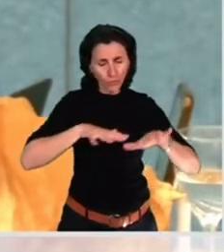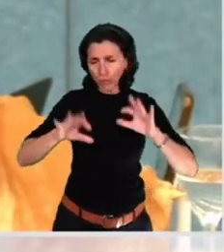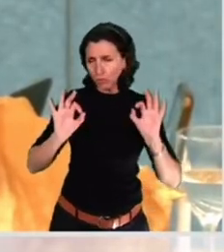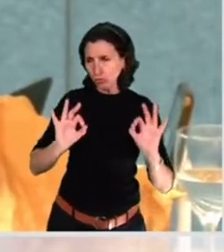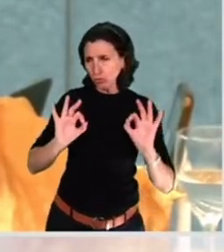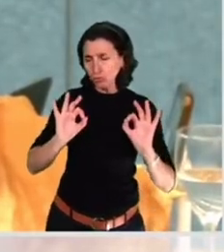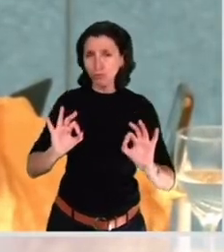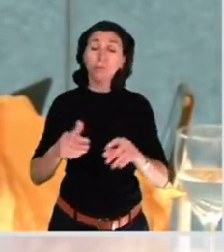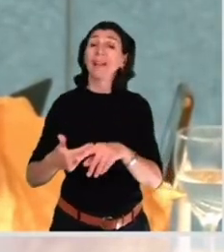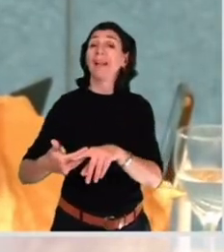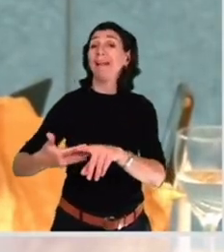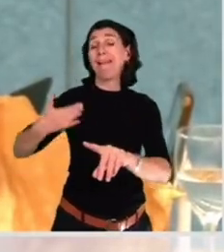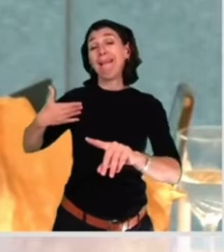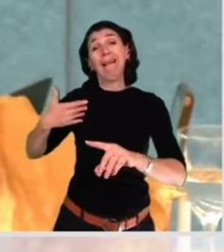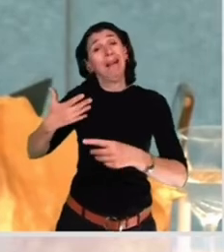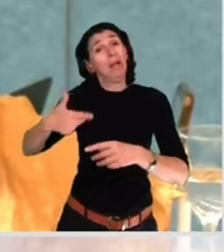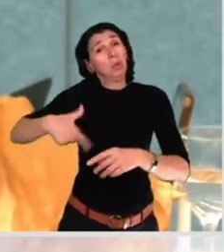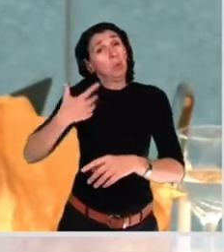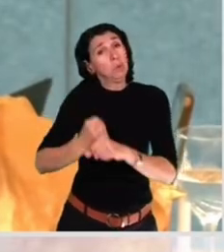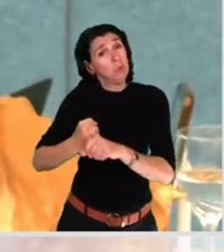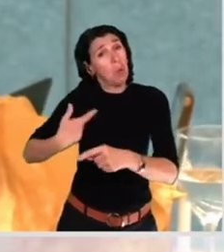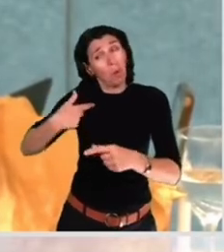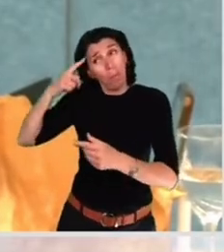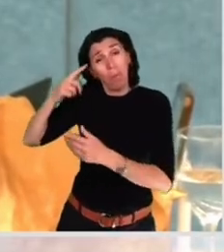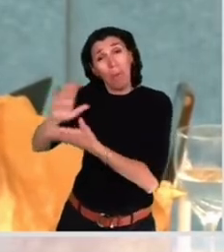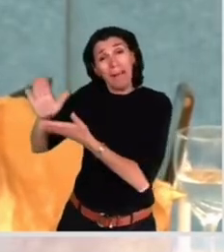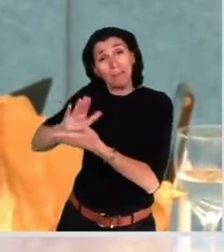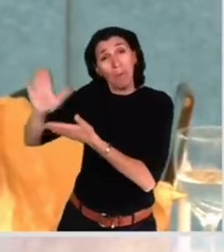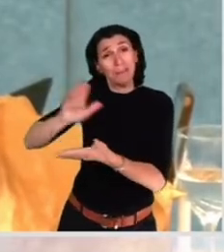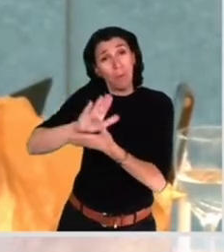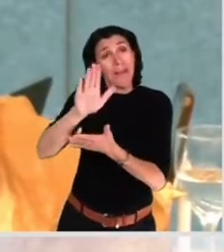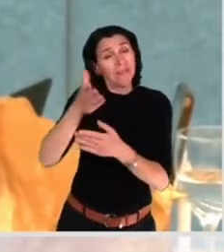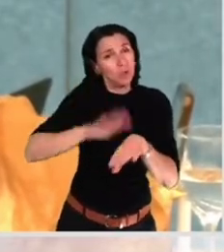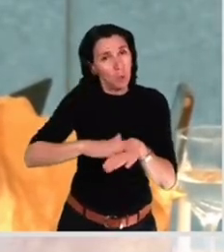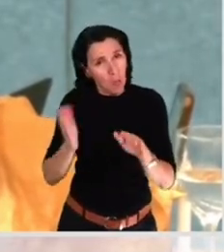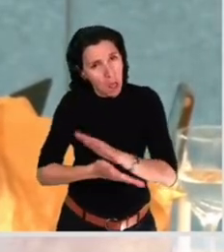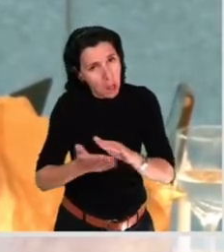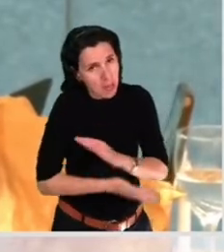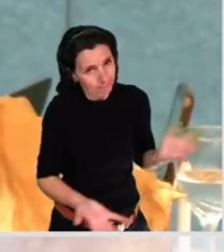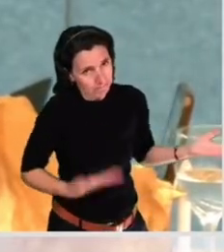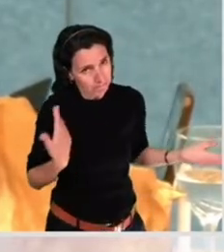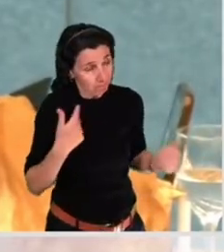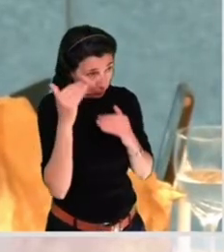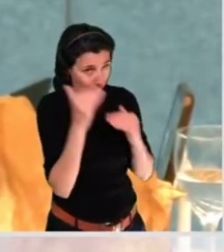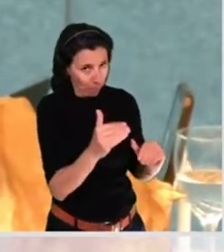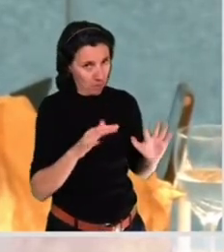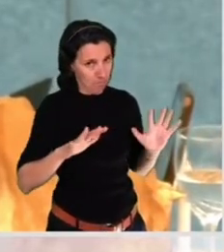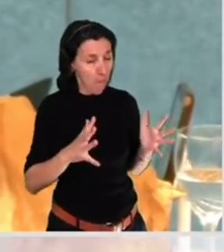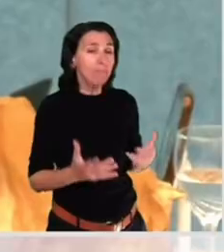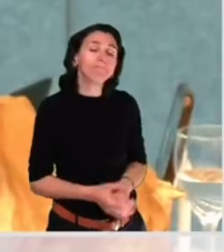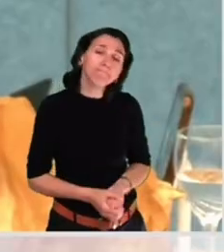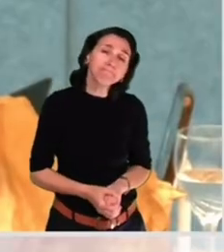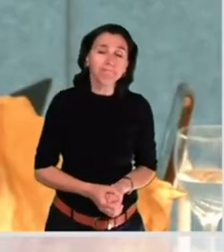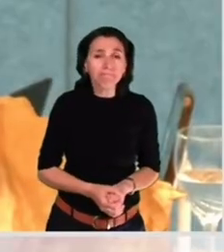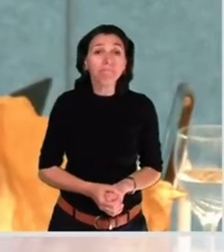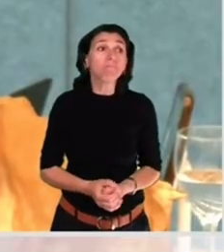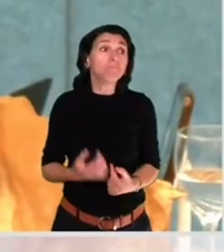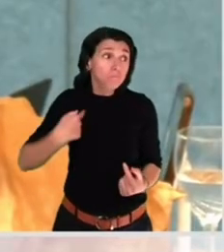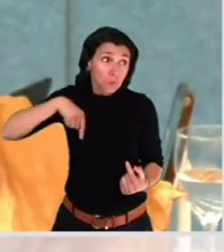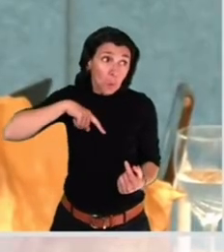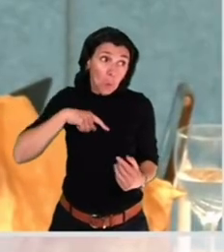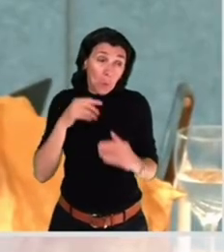grande honnêteté dans vos promesses, on peut sans doute vous croire. Alors, on peut peut-être